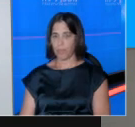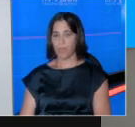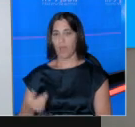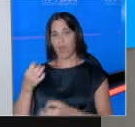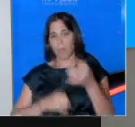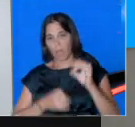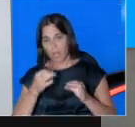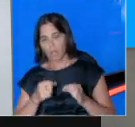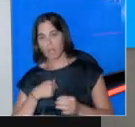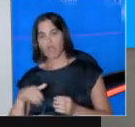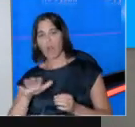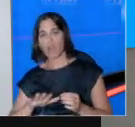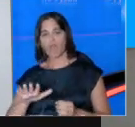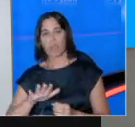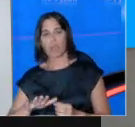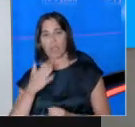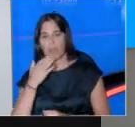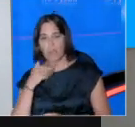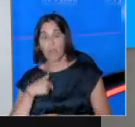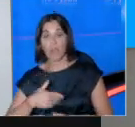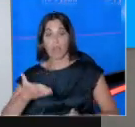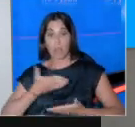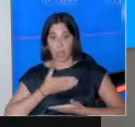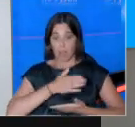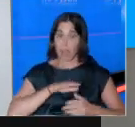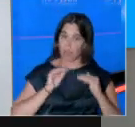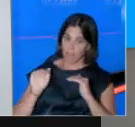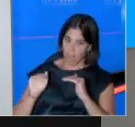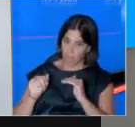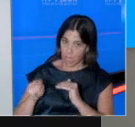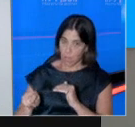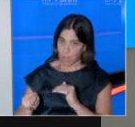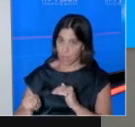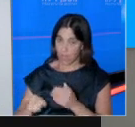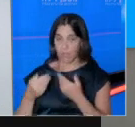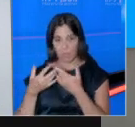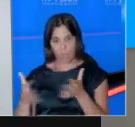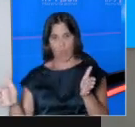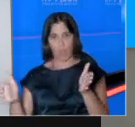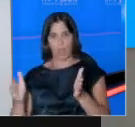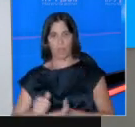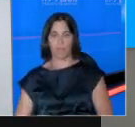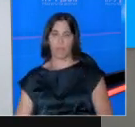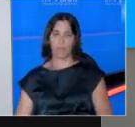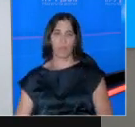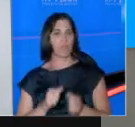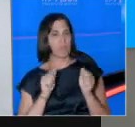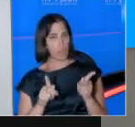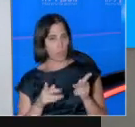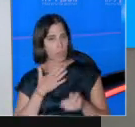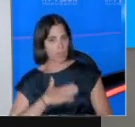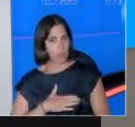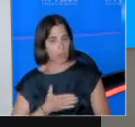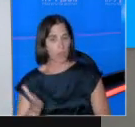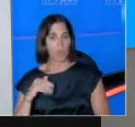ושל רשות מקרקעי ישראל, וברגע שהשופטת נותנת את ברכתה, השער צריך להיות פתוח. טוב, אז אני רוצה רגע, ברשותכם,